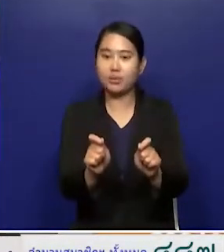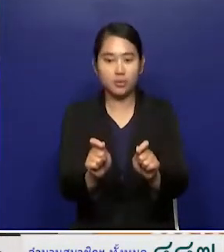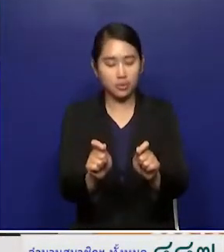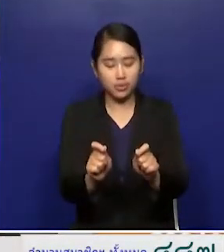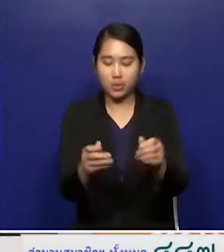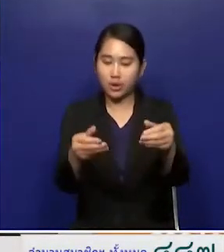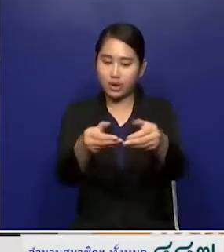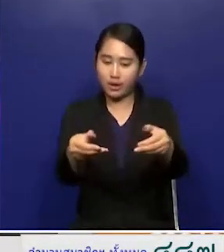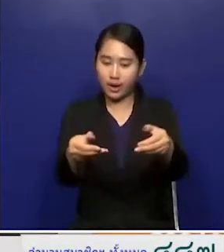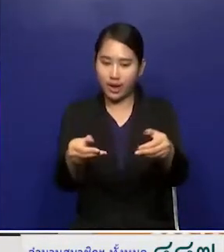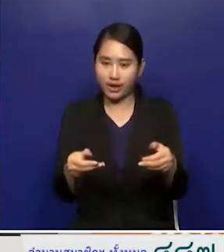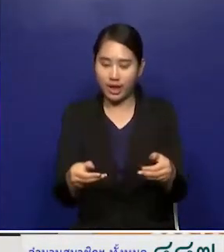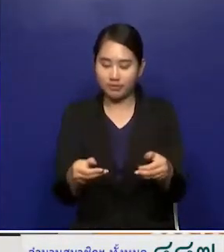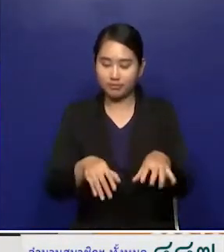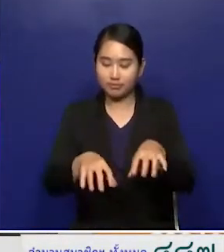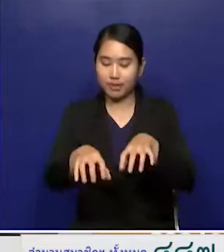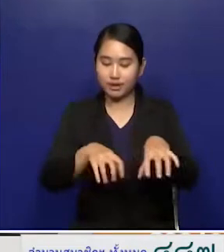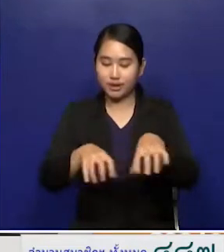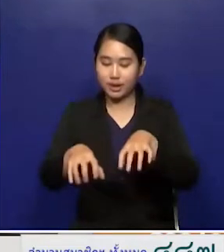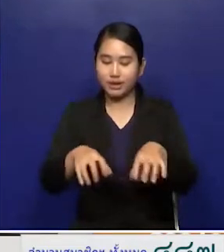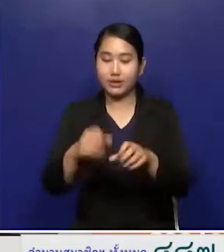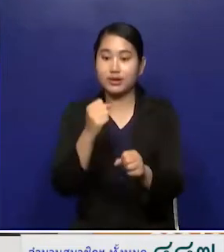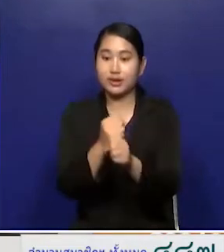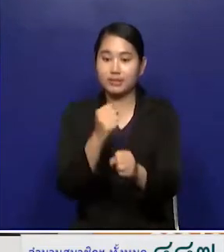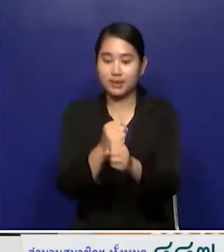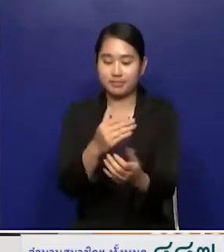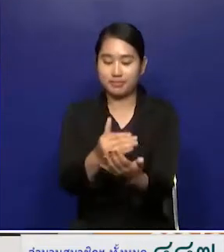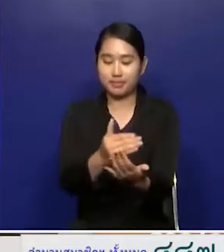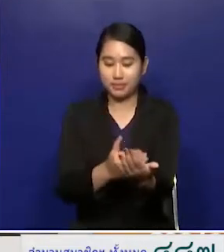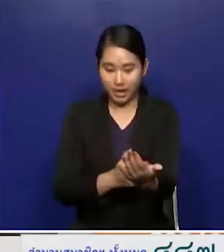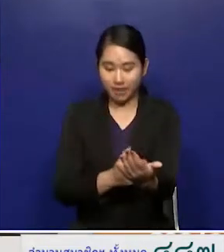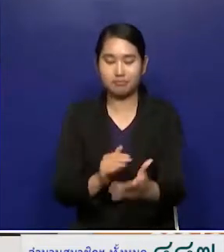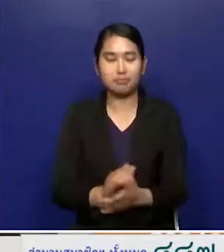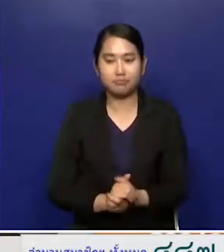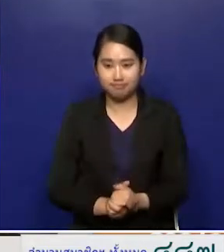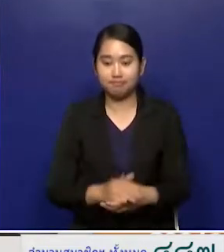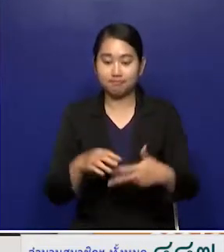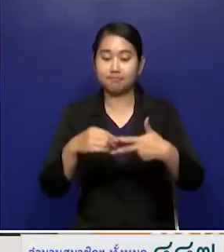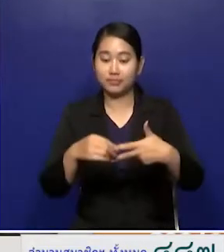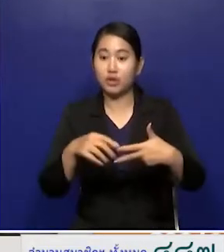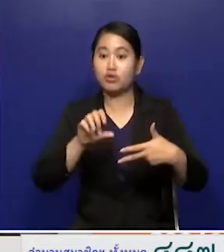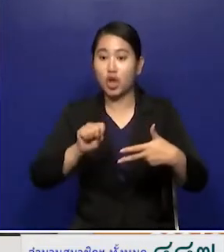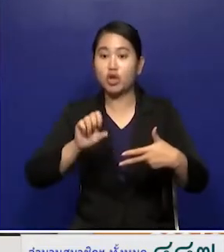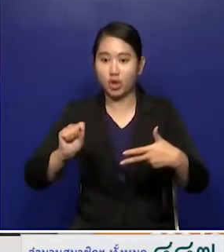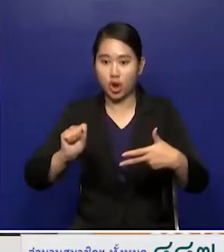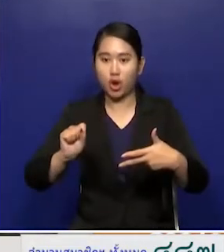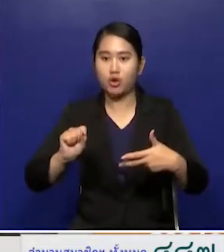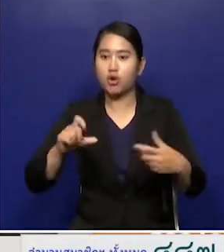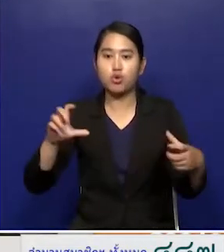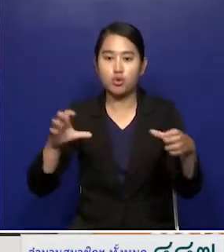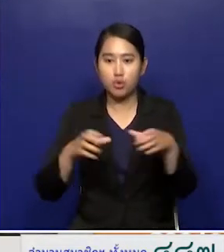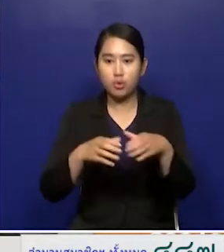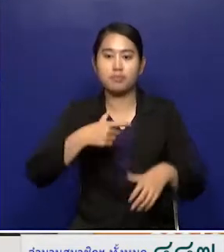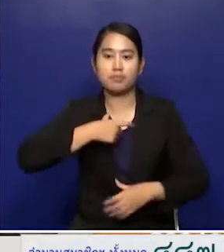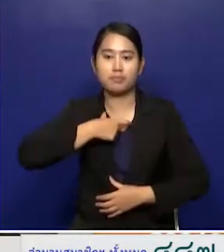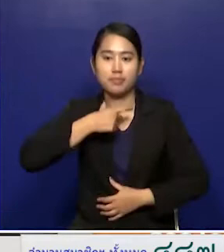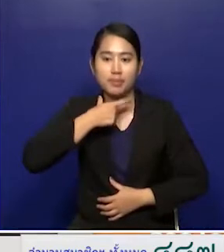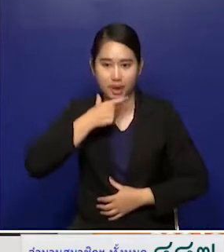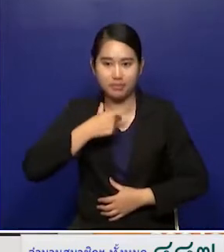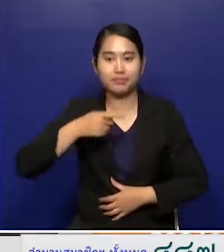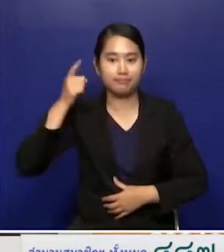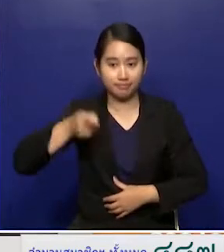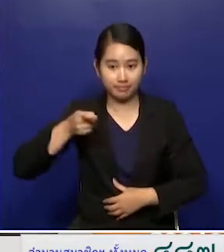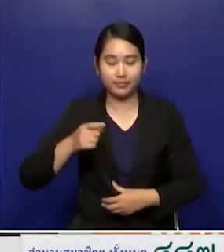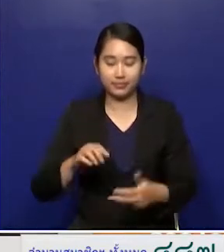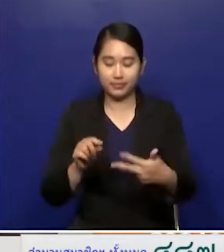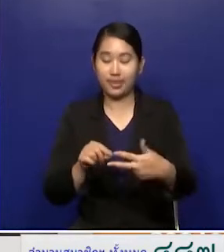บนี้ขึนมาโดยเฉพาะ ส. ส. นัตรพง สืสักวง ซึ่เป็นชาิพัธแท้ได้ทำ